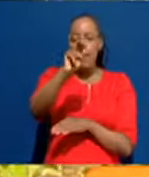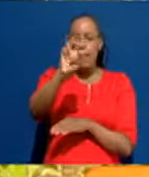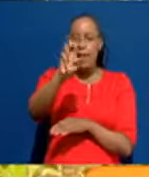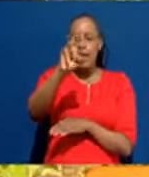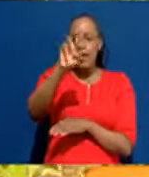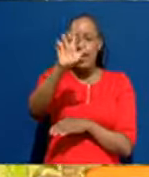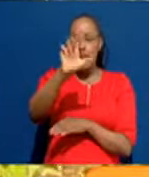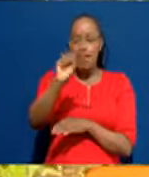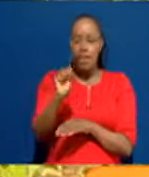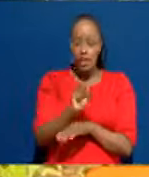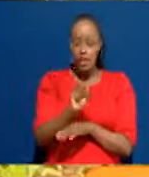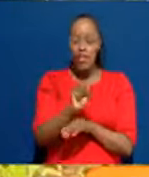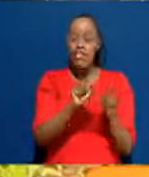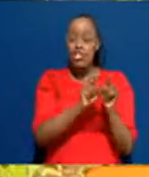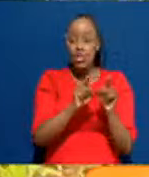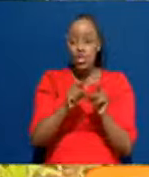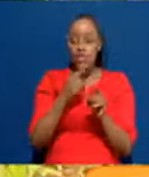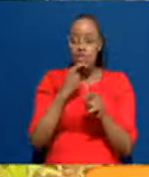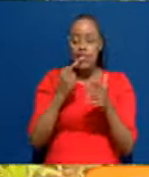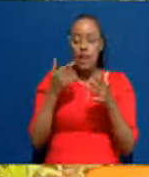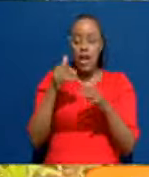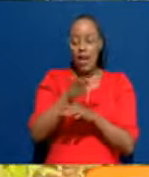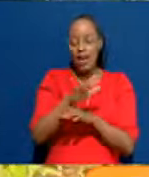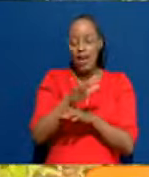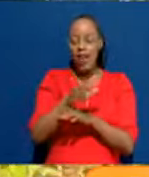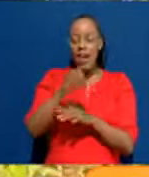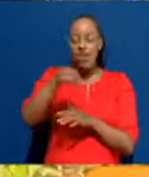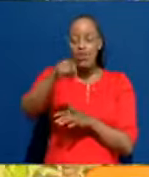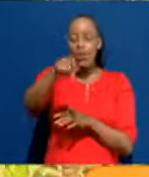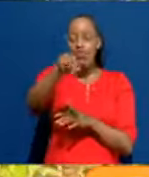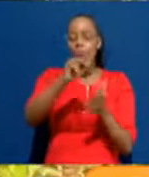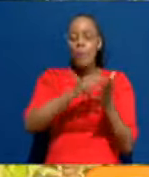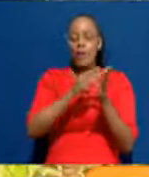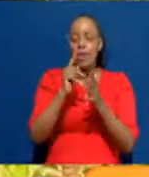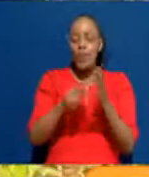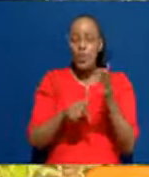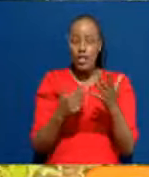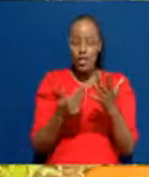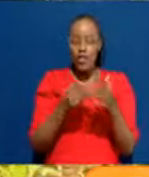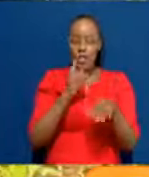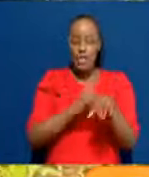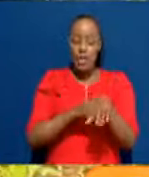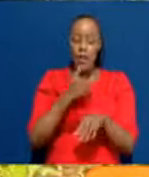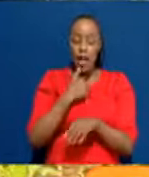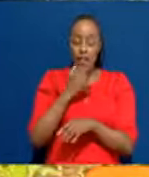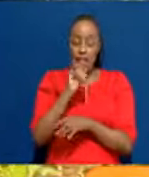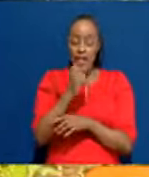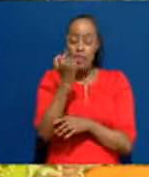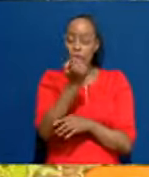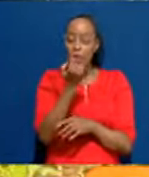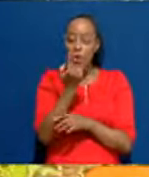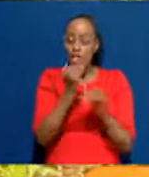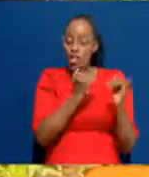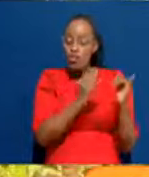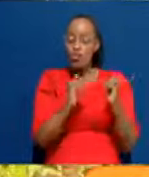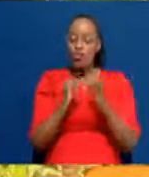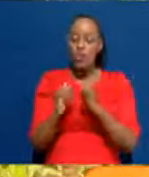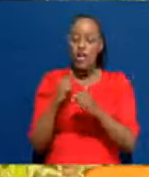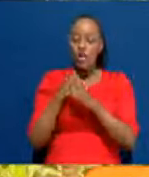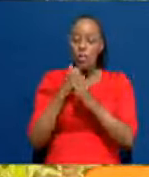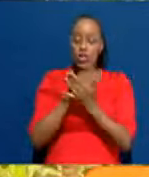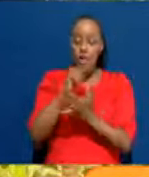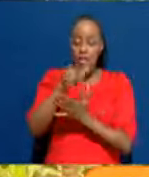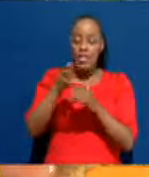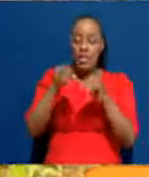ingine, tunafanya kitu wanaita cover cropping. So that means tukipanda mimea, we always try to make sure